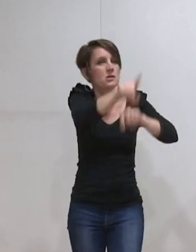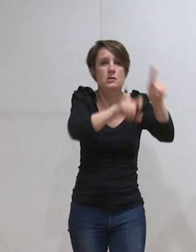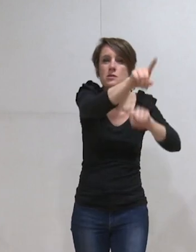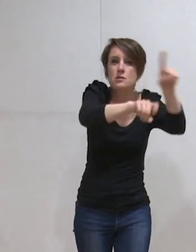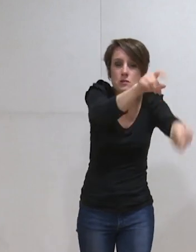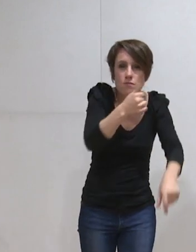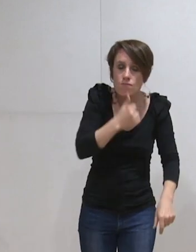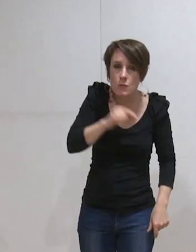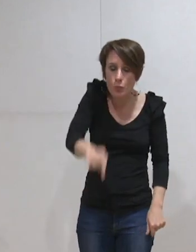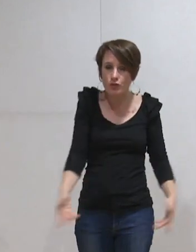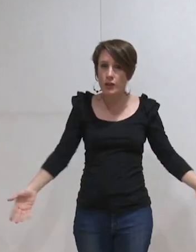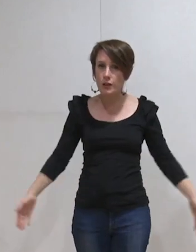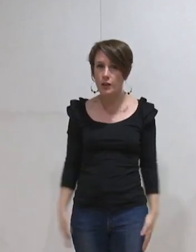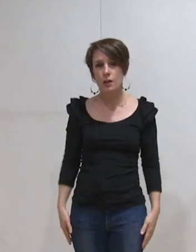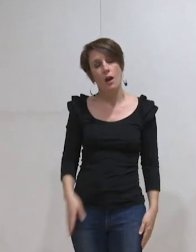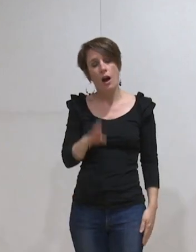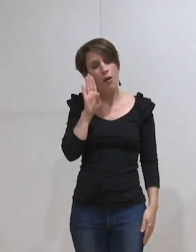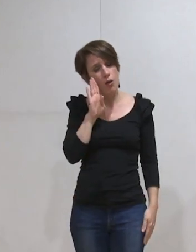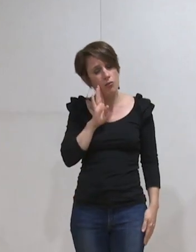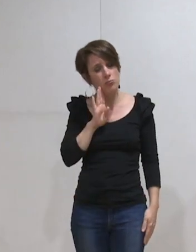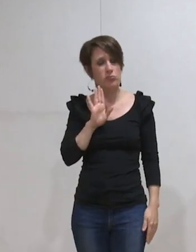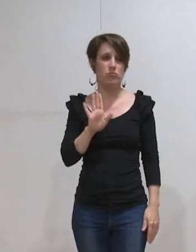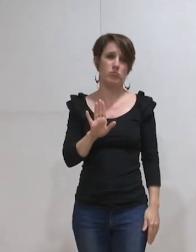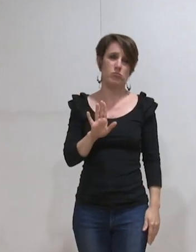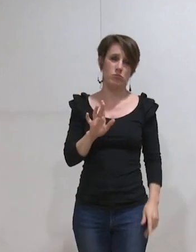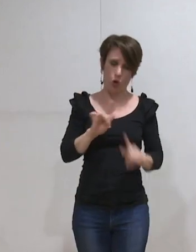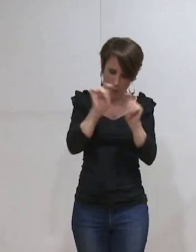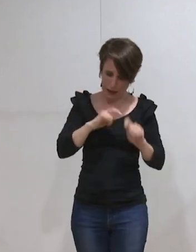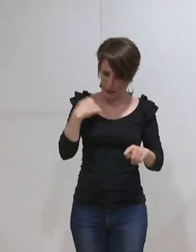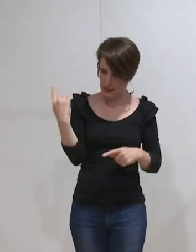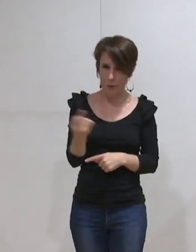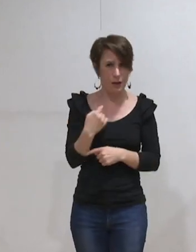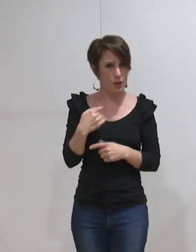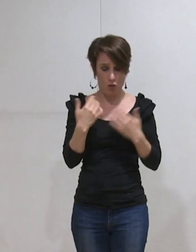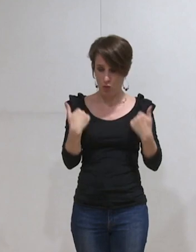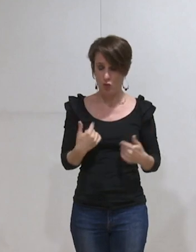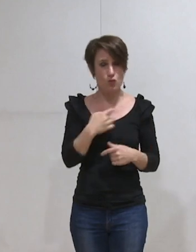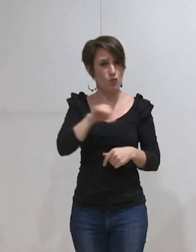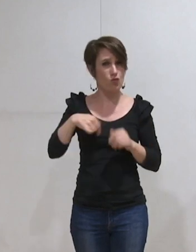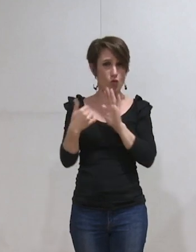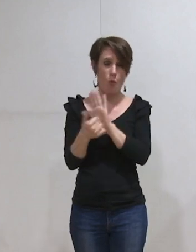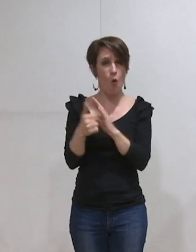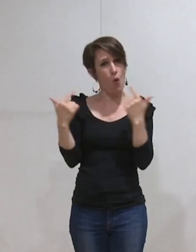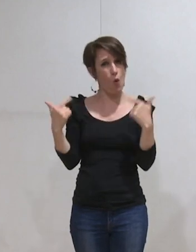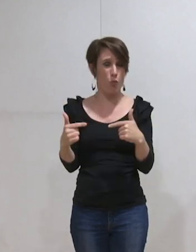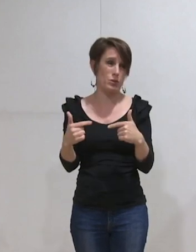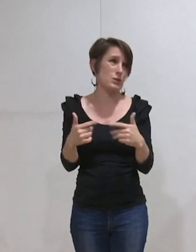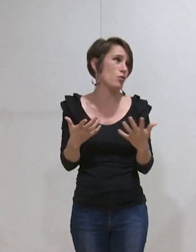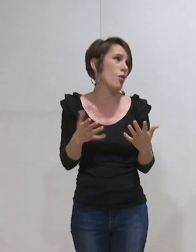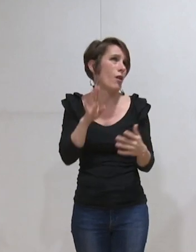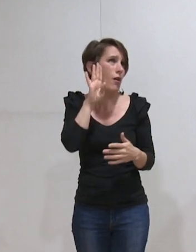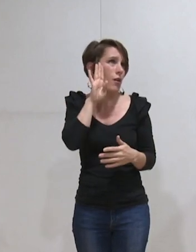voulez si vous voulez respecter l'opposition il est simple soit de nous inviter à des renc à ces